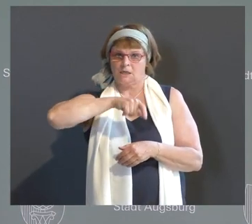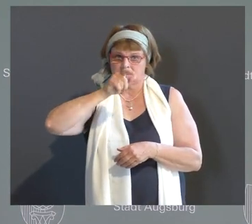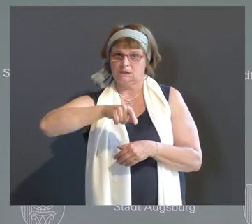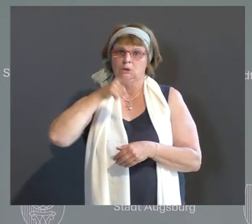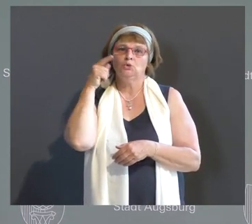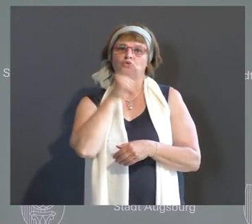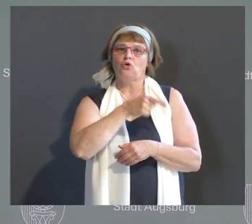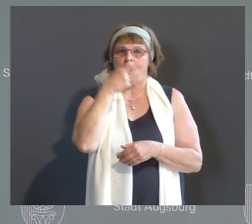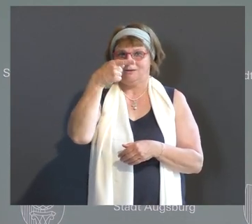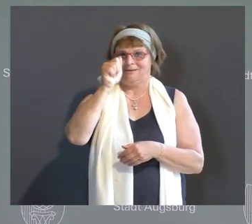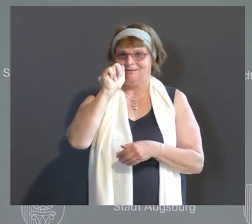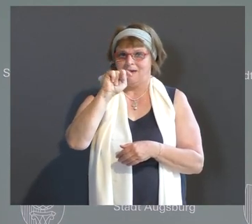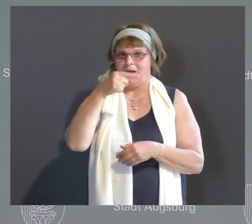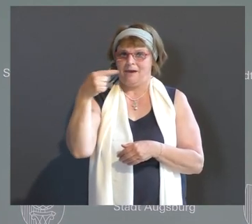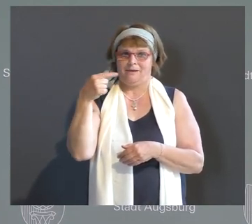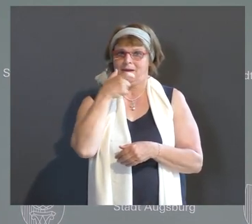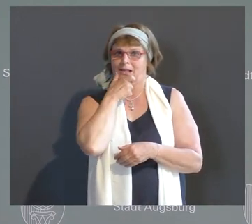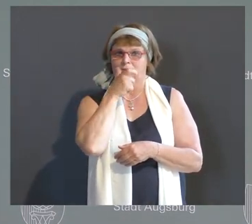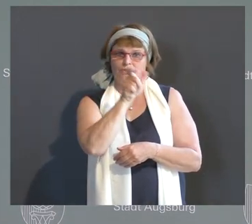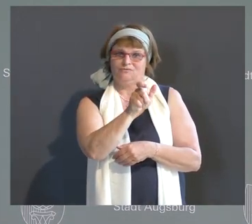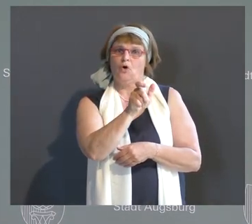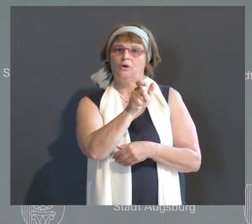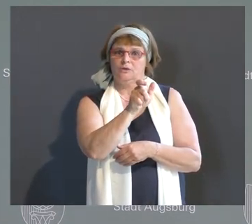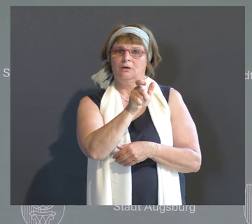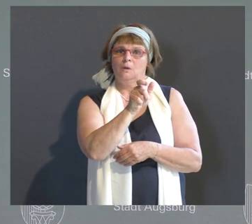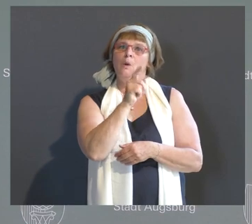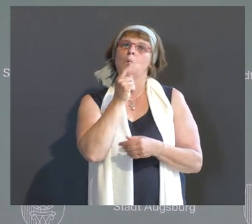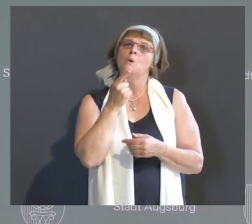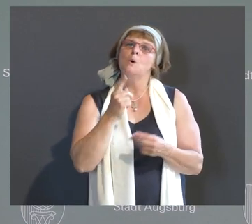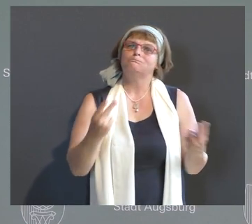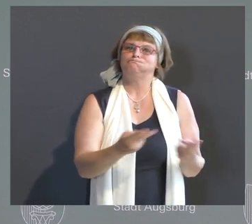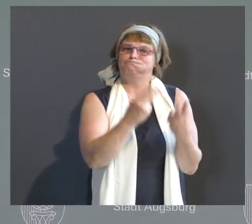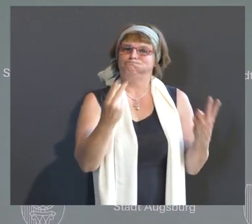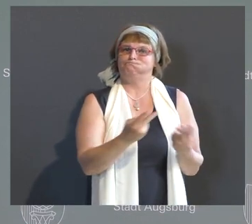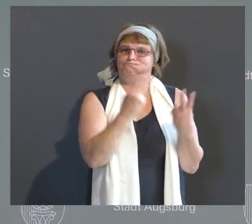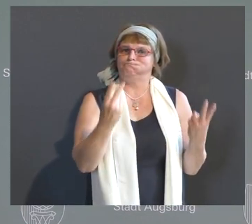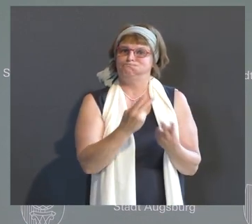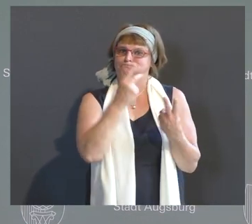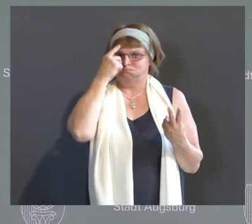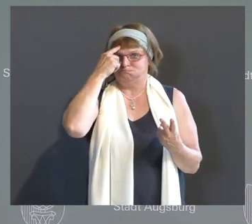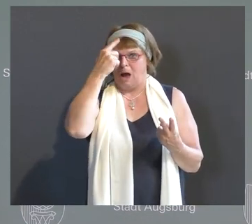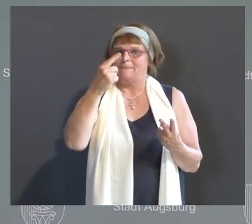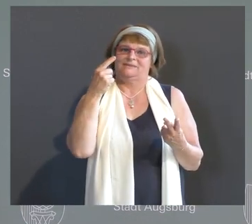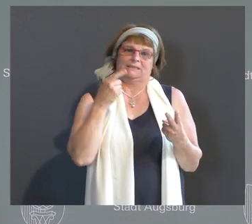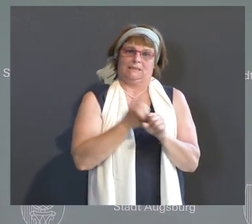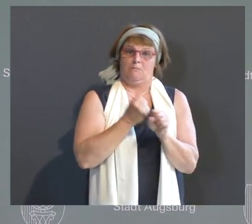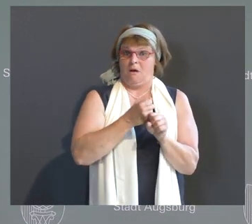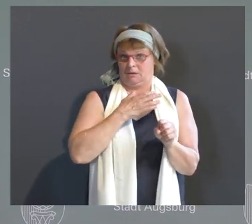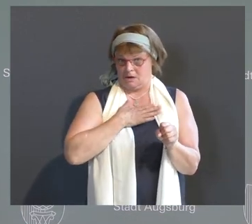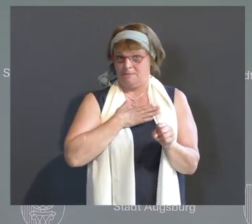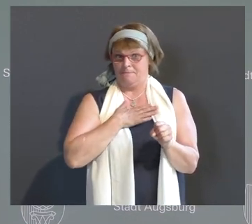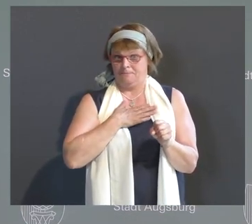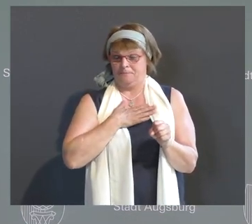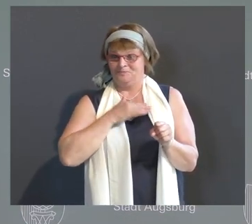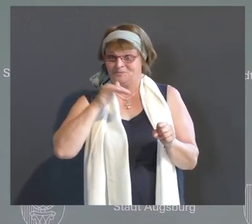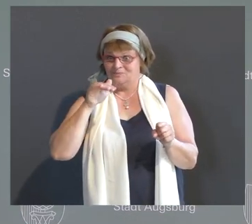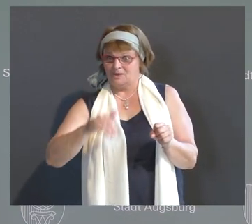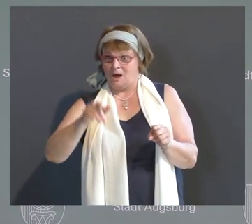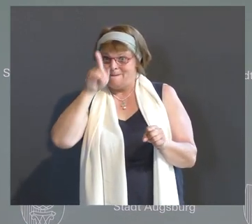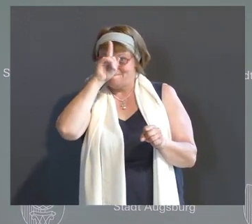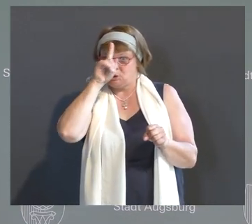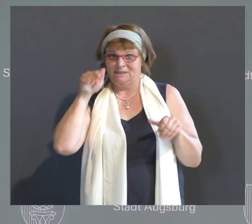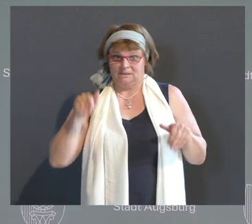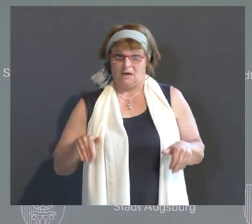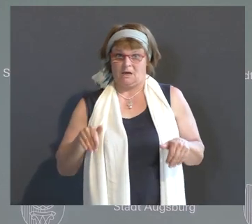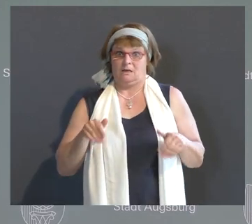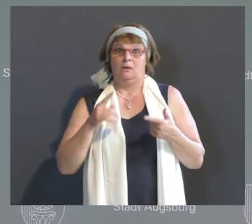wo Menschen sind, um ganz gezielt Unruhe zu stiften, um gegen Polizei und Ordnungsdienst Stimmung zu machen, in dem